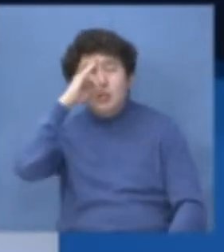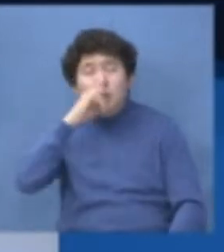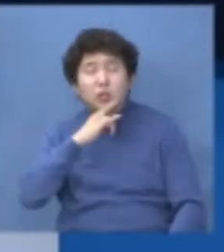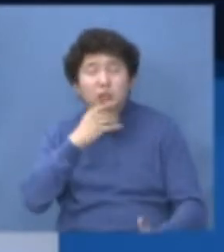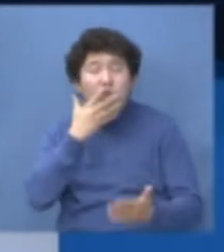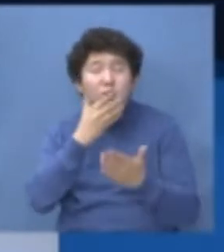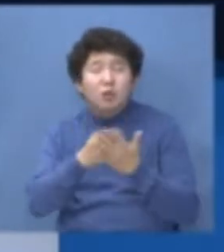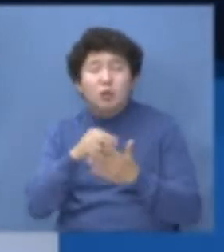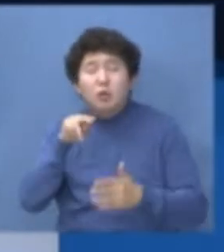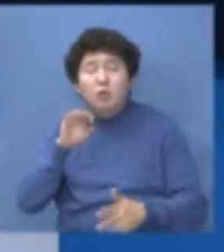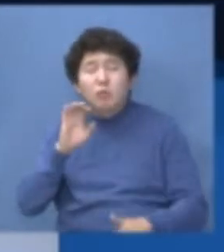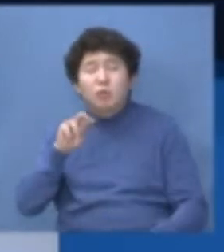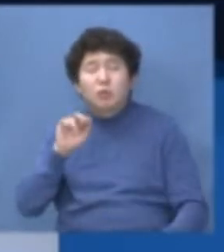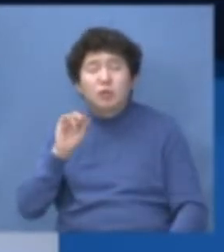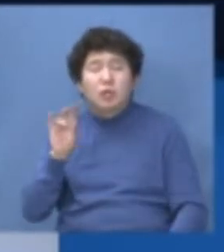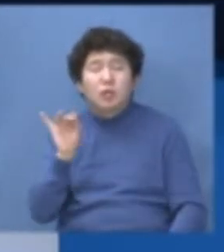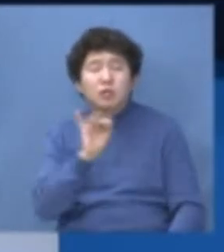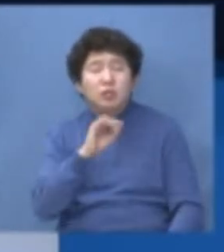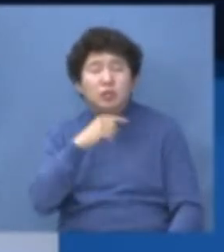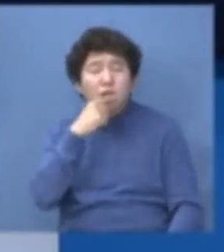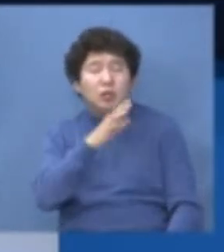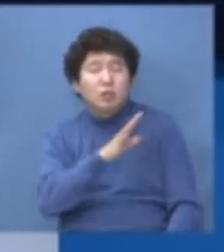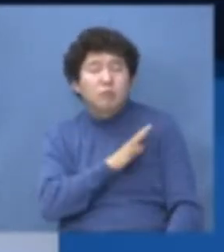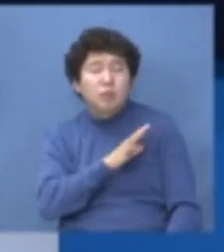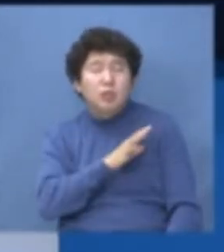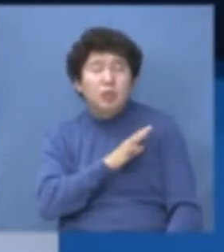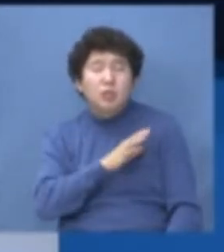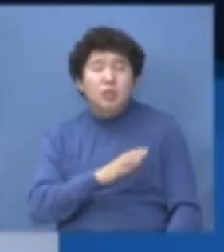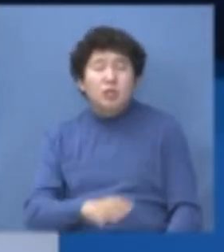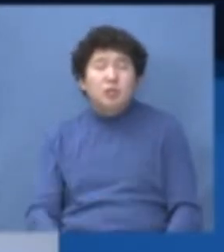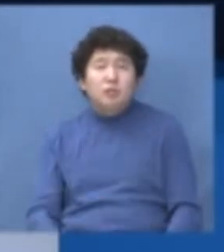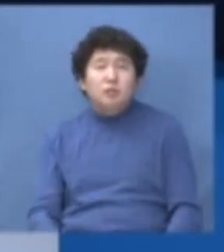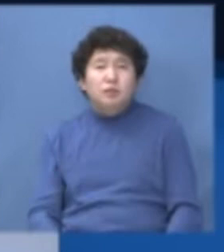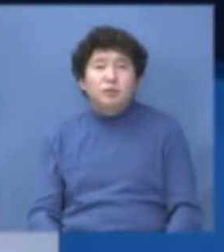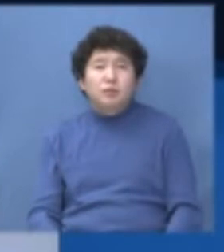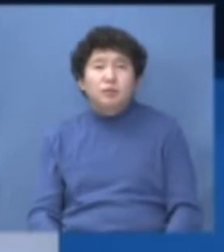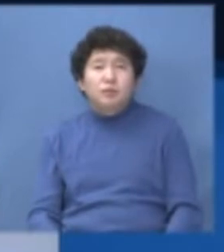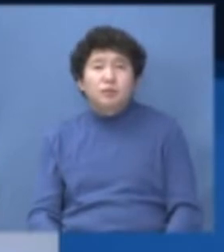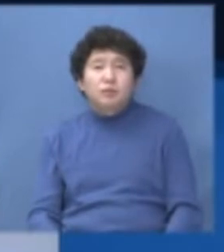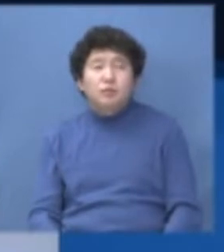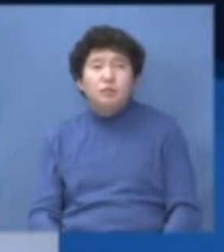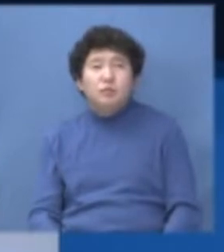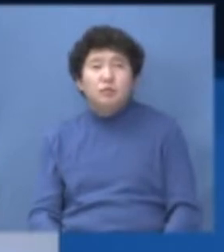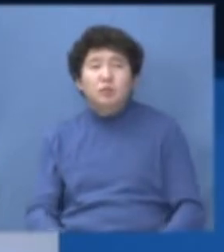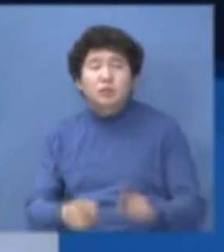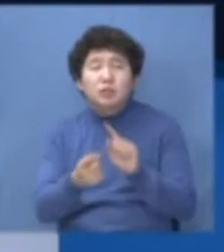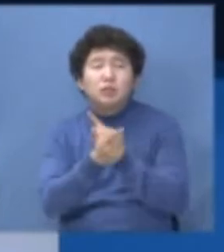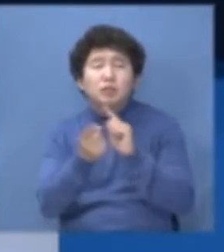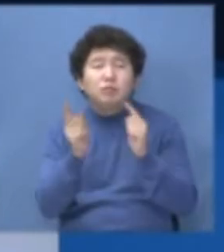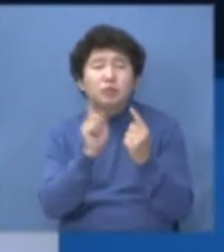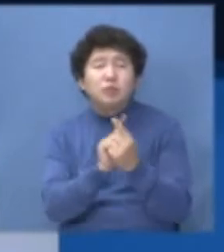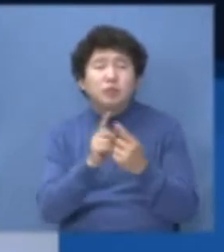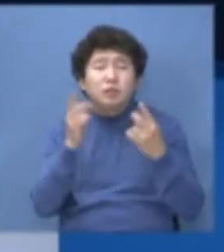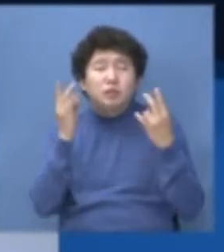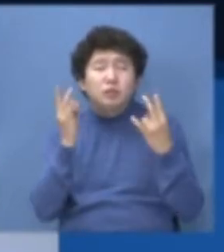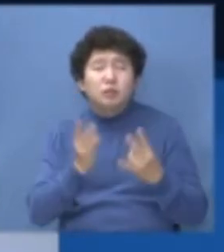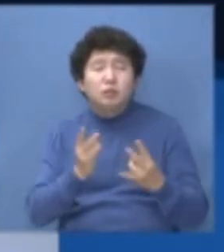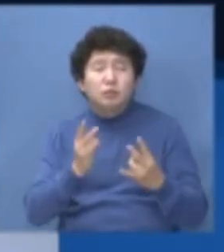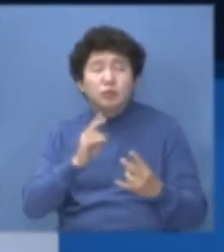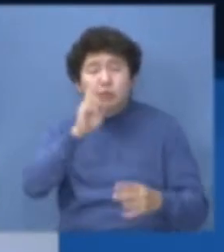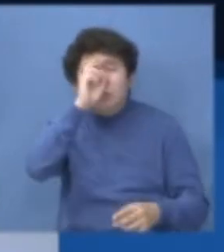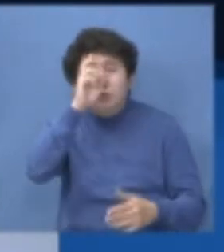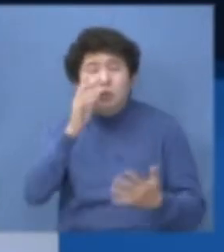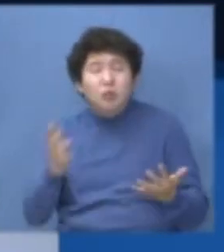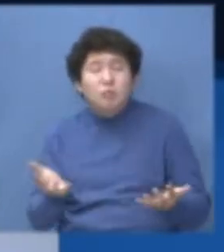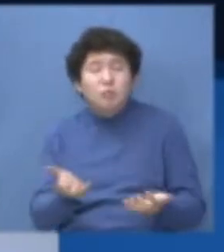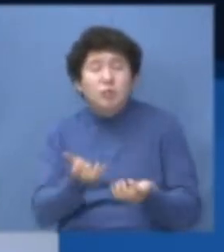аталған мәселеге ерекше тоқталған еді. Президент өз сөзінде әлеуметтік қамсыздандыру жүйесіне де өзгеріс енгізу керек. Мемлекеттік қолдаудың